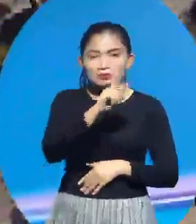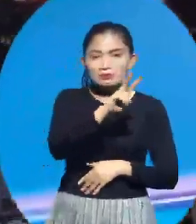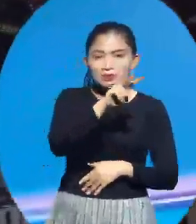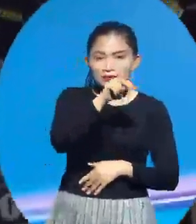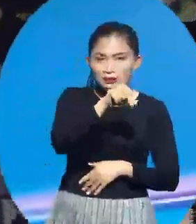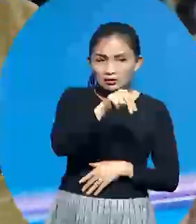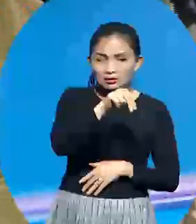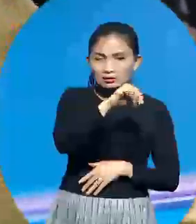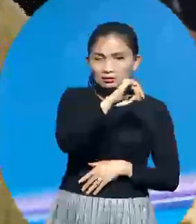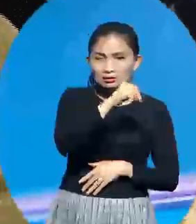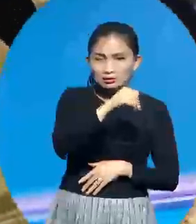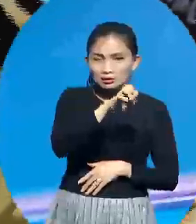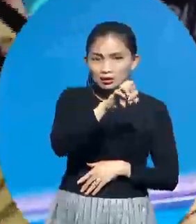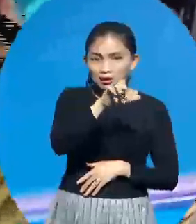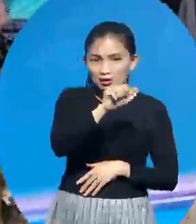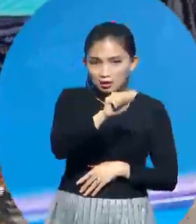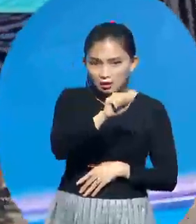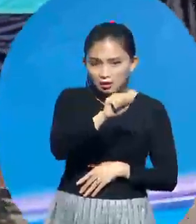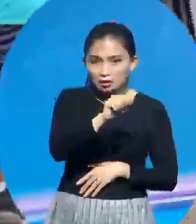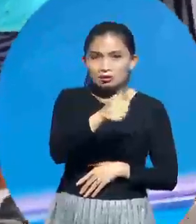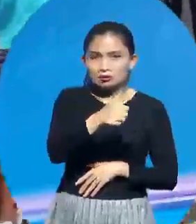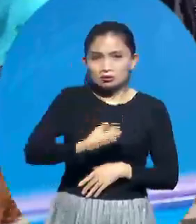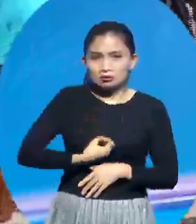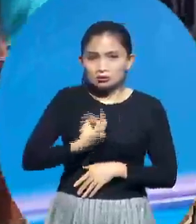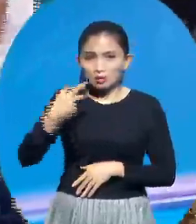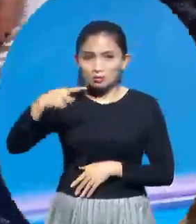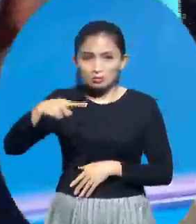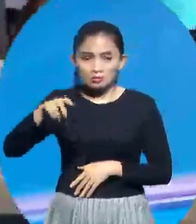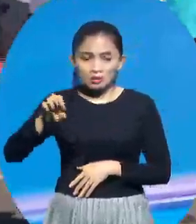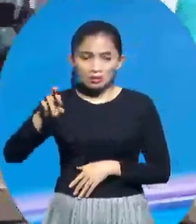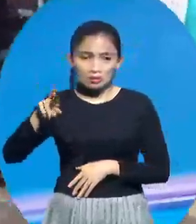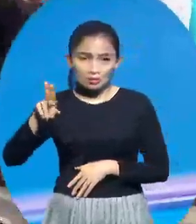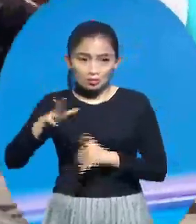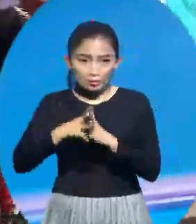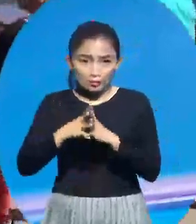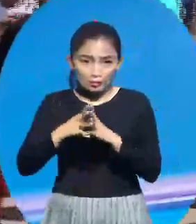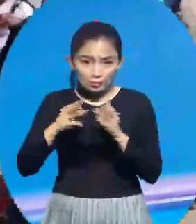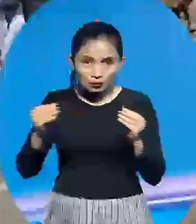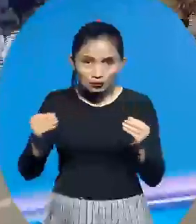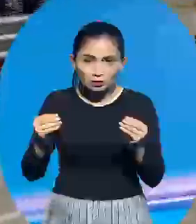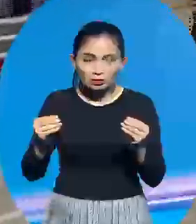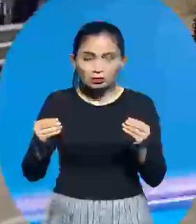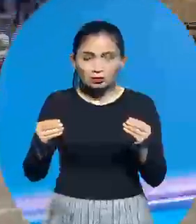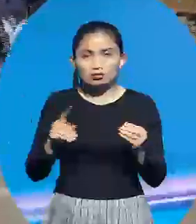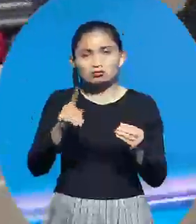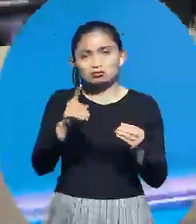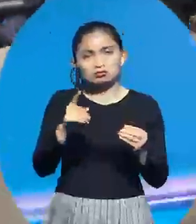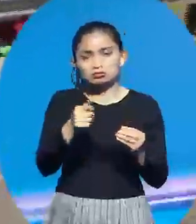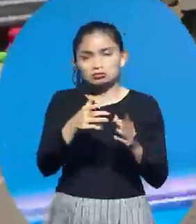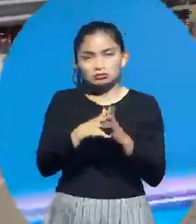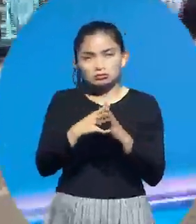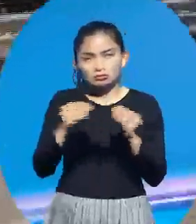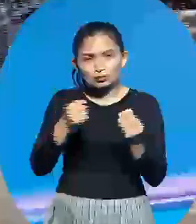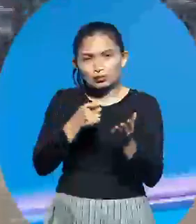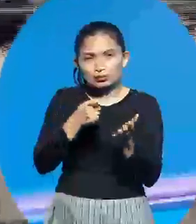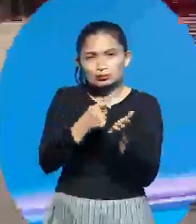năm 2017 khi quốc gia này cấp giấy phép cư trú tạm thời. Nhiều người chưa đăng ký hay hợp thức hóa tình trạng của họ.